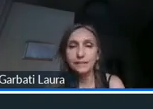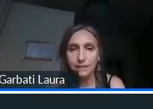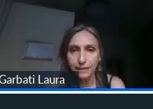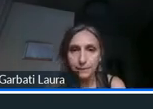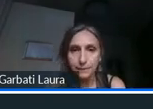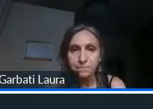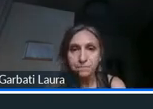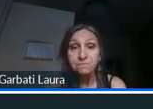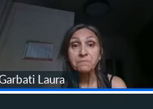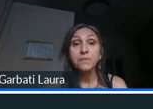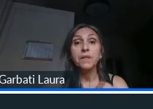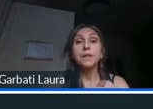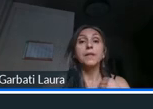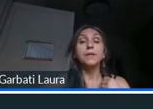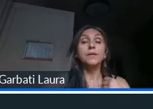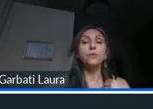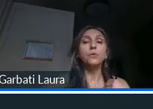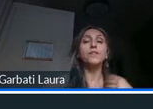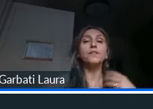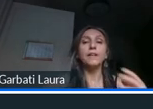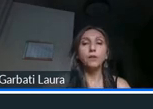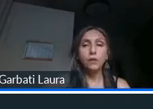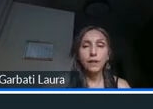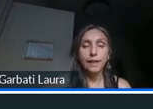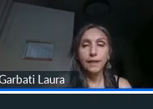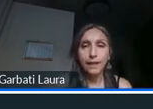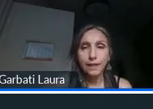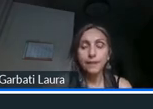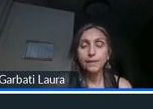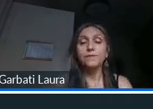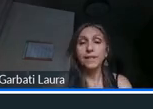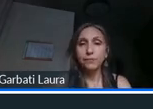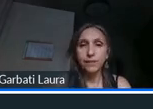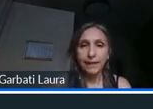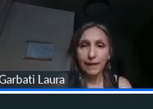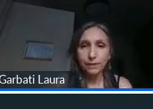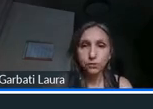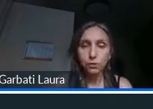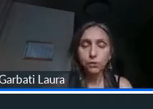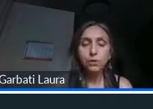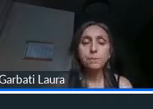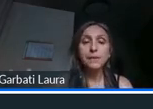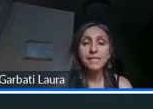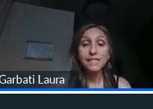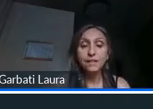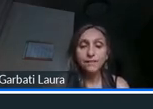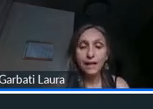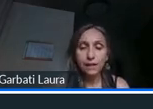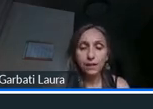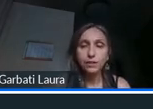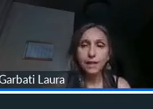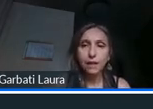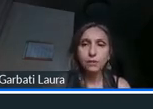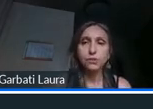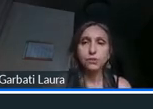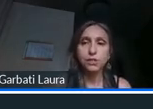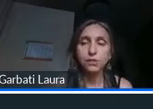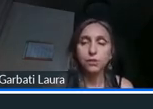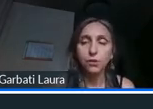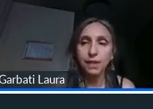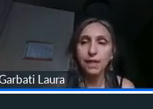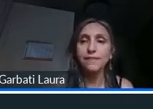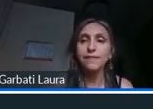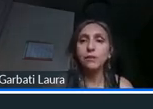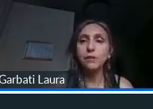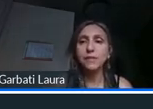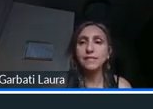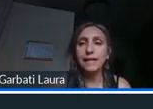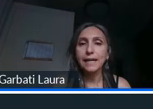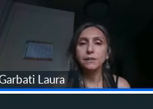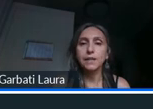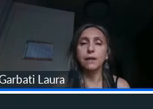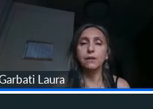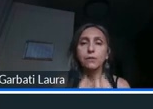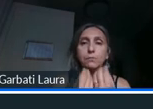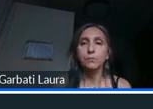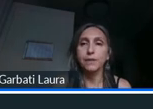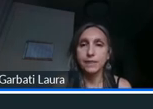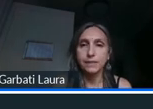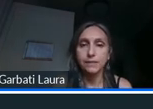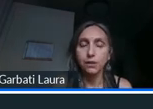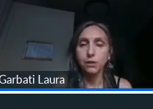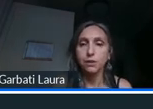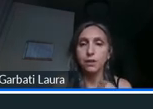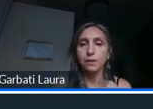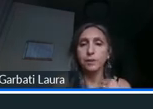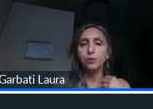di dati in cui il valore è verificato, preservarlo nella loro gestione e valorizzarlo nella